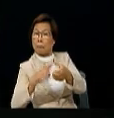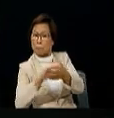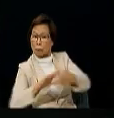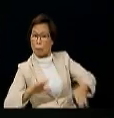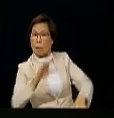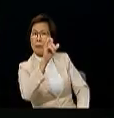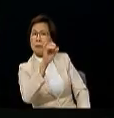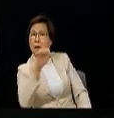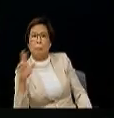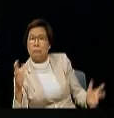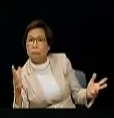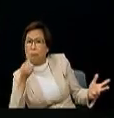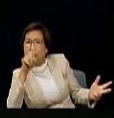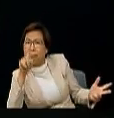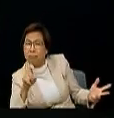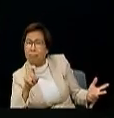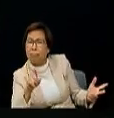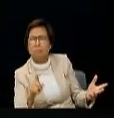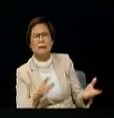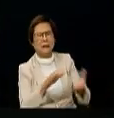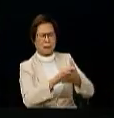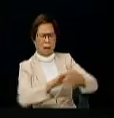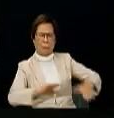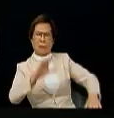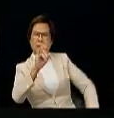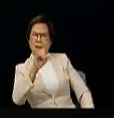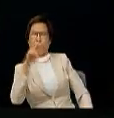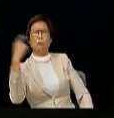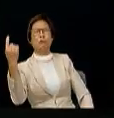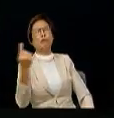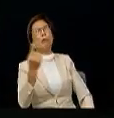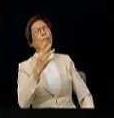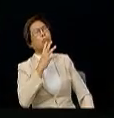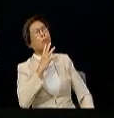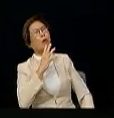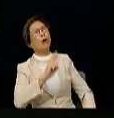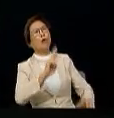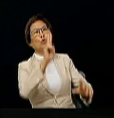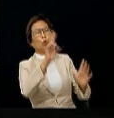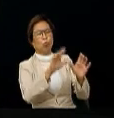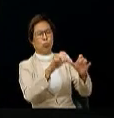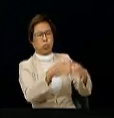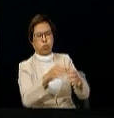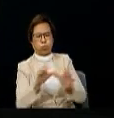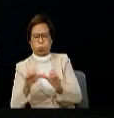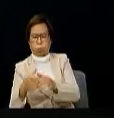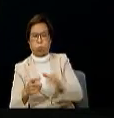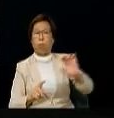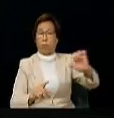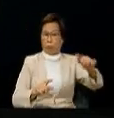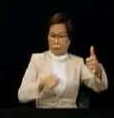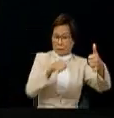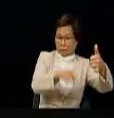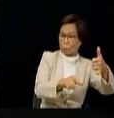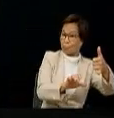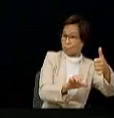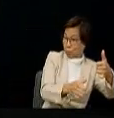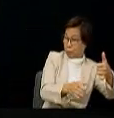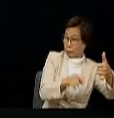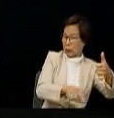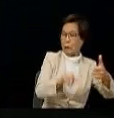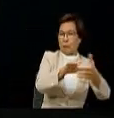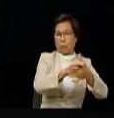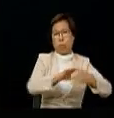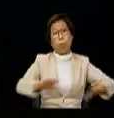Stable dicukur selamat rame selalu disebut dalam dua kategori yang pertama ialah yang